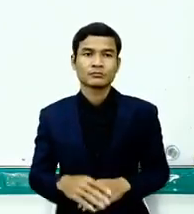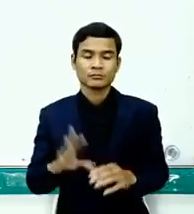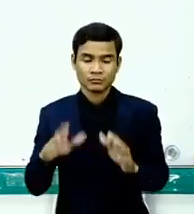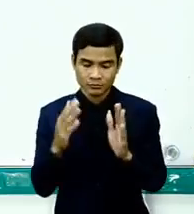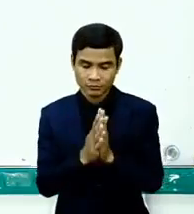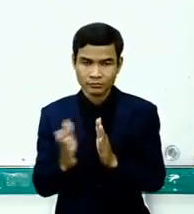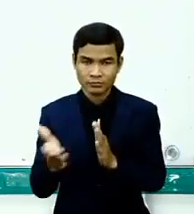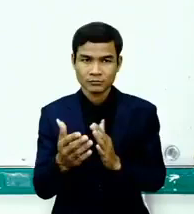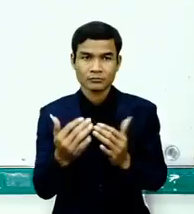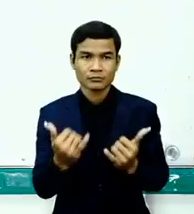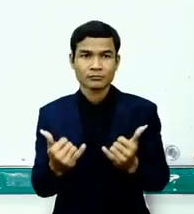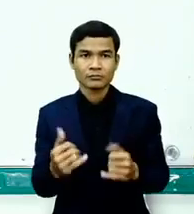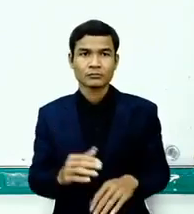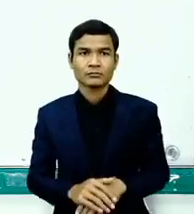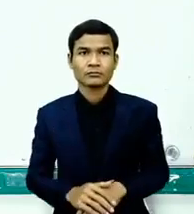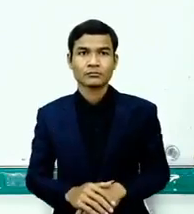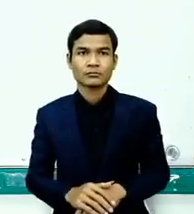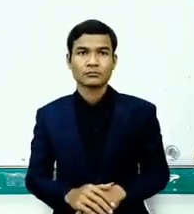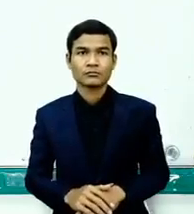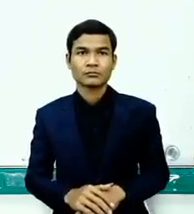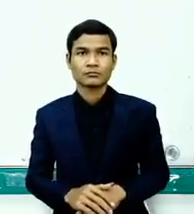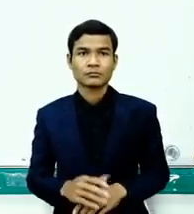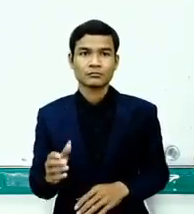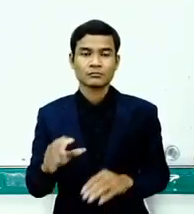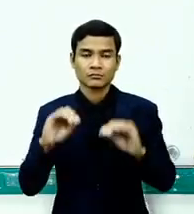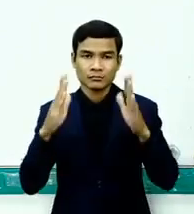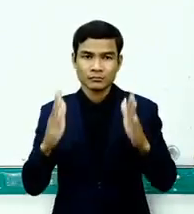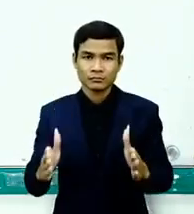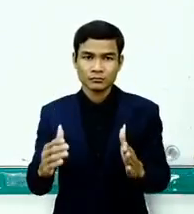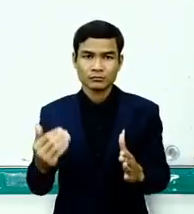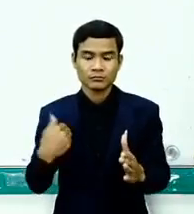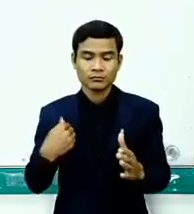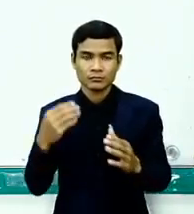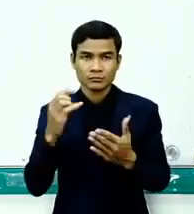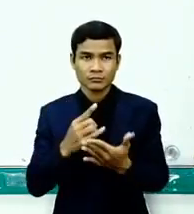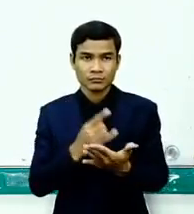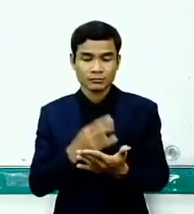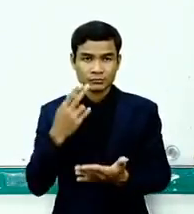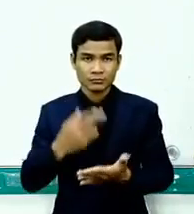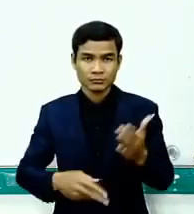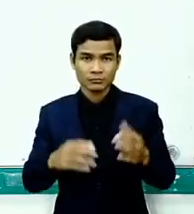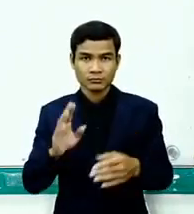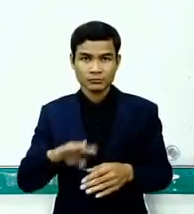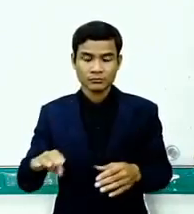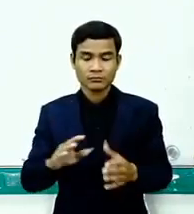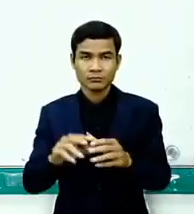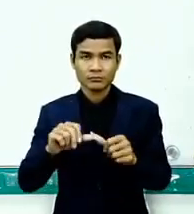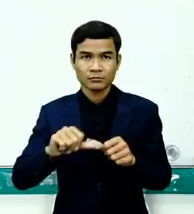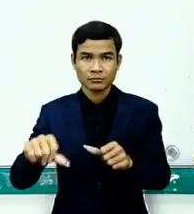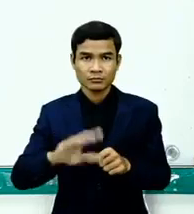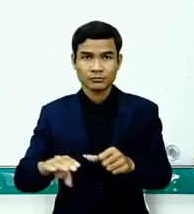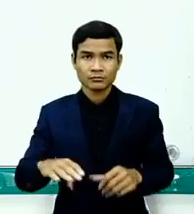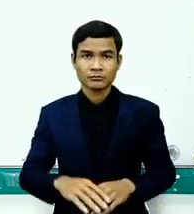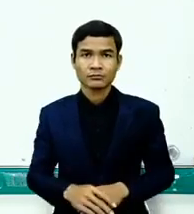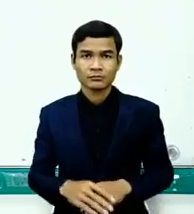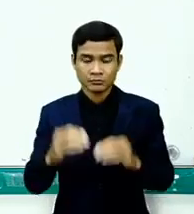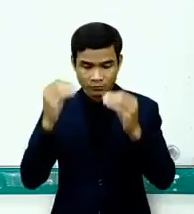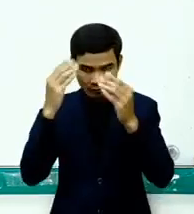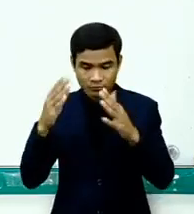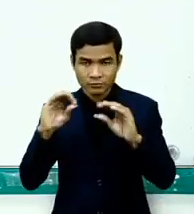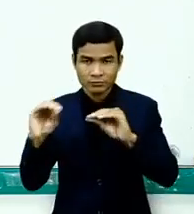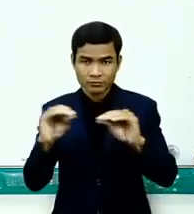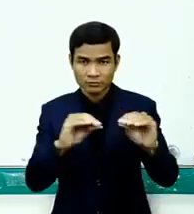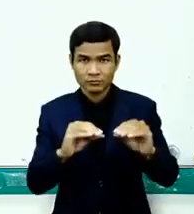អរគុណច្រើនអស់ឥឡូវនេះចាអ្នកគ្រូនឹងមានមេរៀនថ្មីចាបន្តដើម្បីបង្រៀន